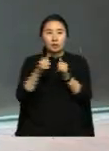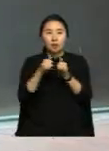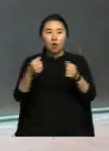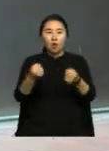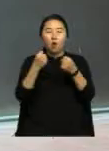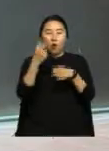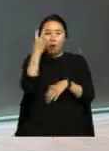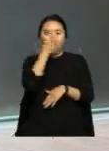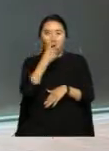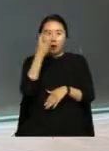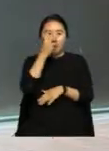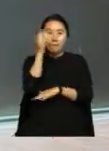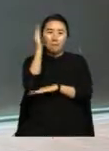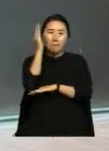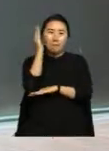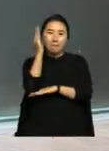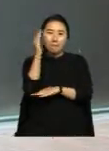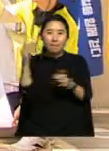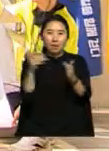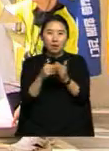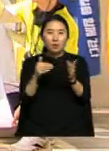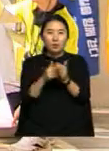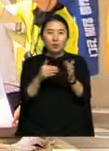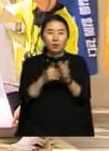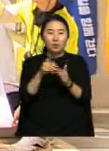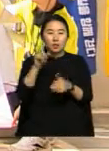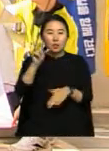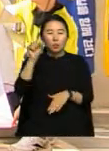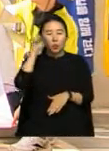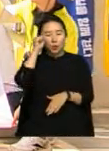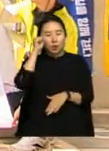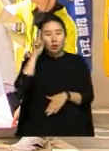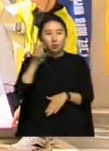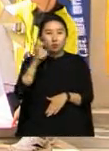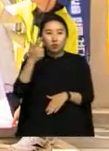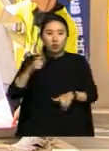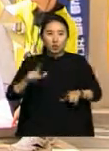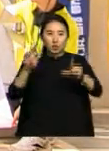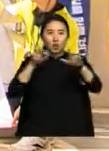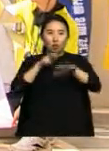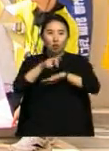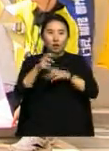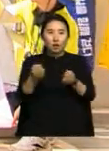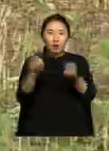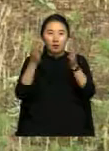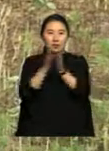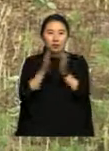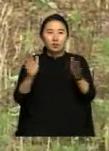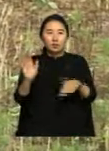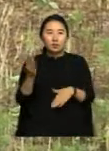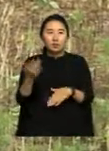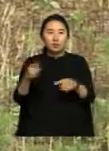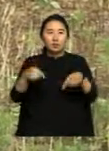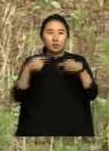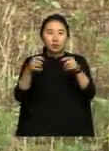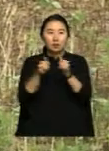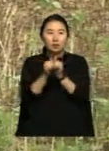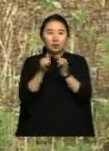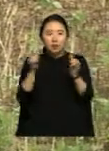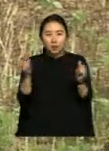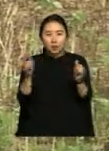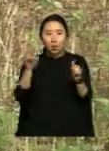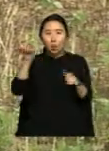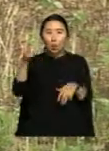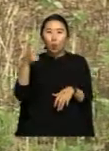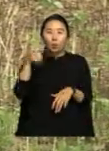건강검진과 오리엔테이션을 마치고 15박 16일 간 의 dmg 도보 횡단에 나섰습니다 참가자들은 강원도